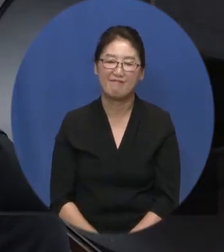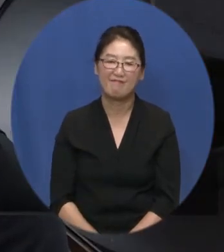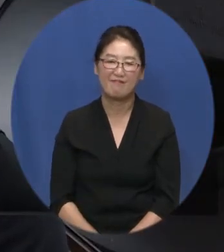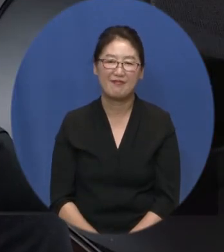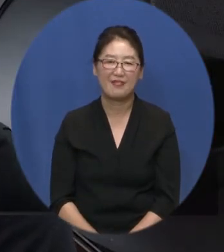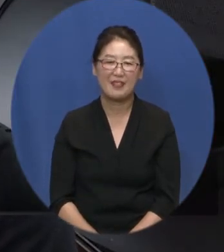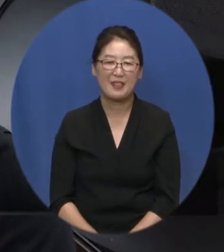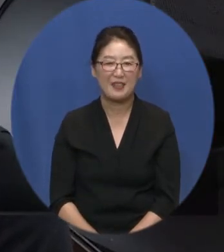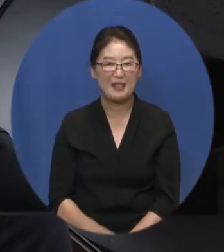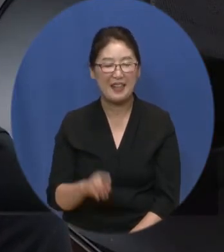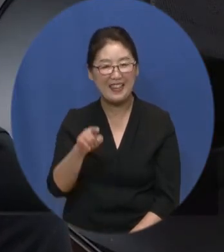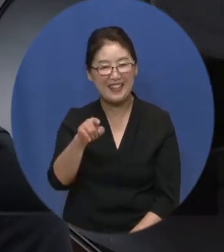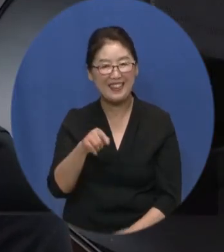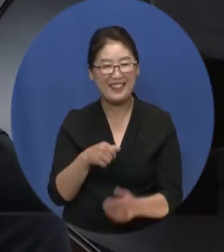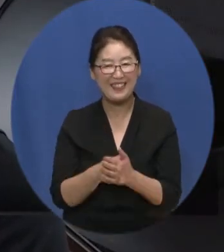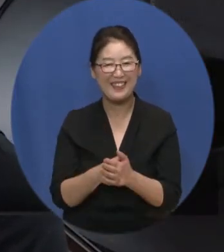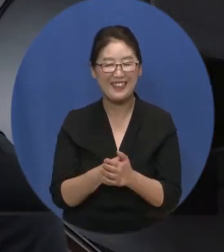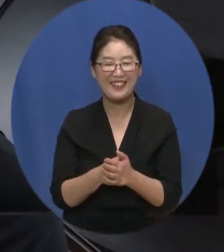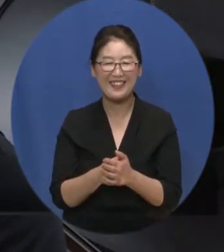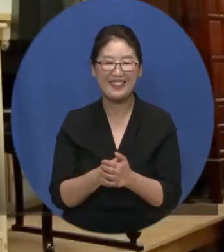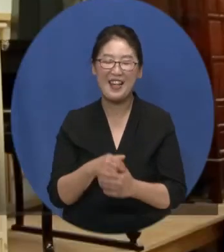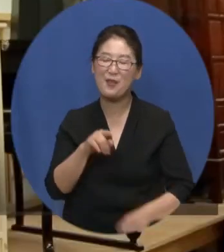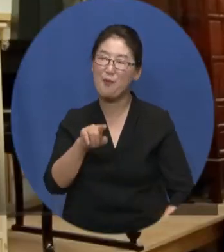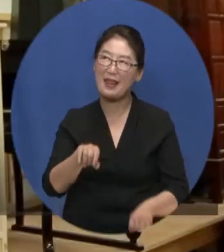조그맣고 그는 대박 걸